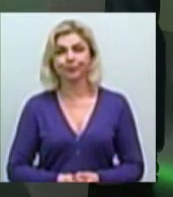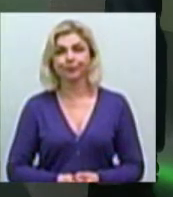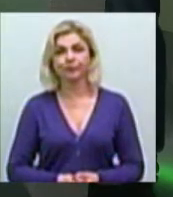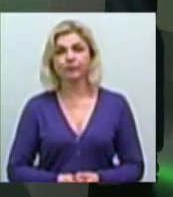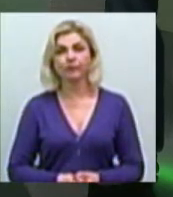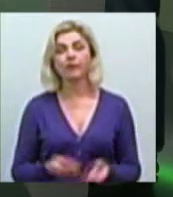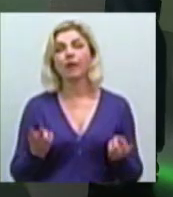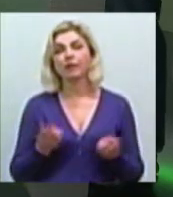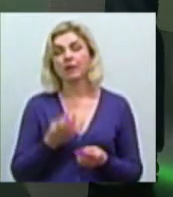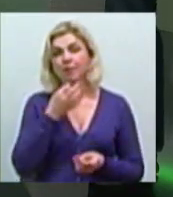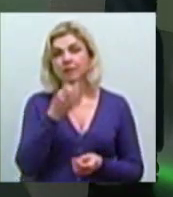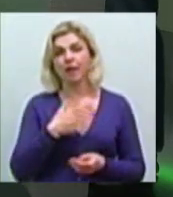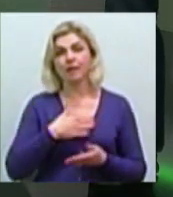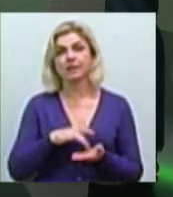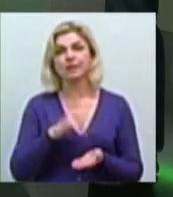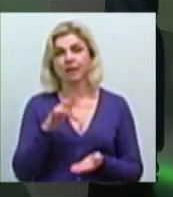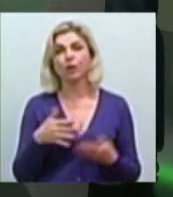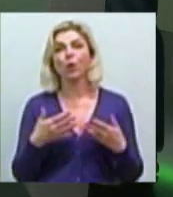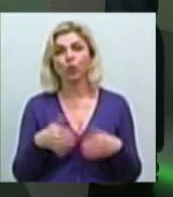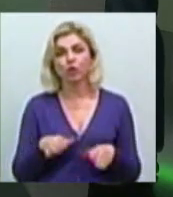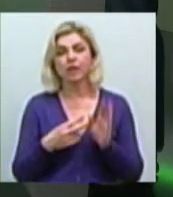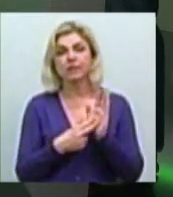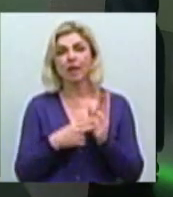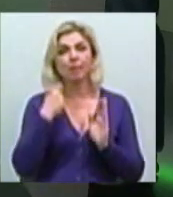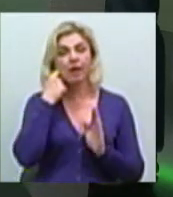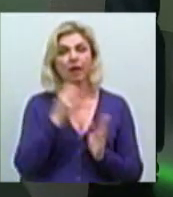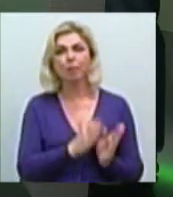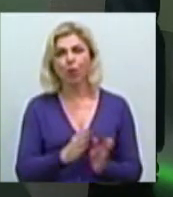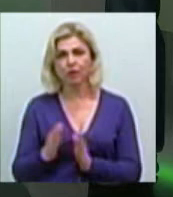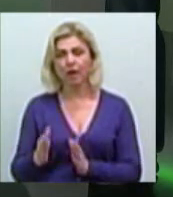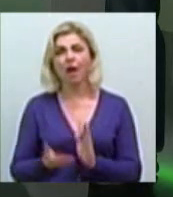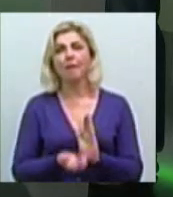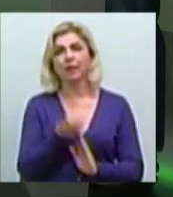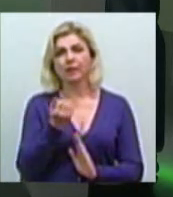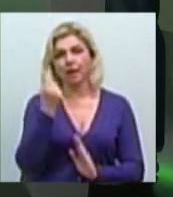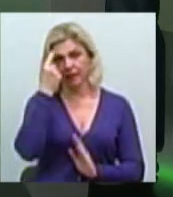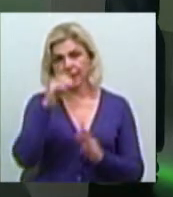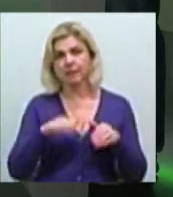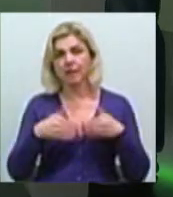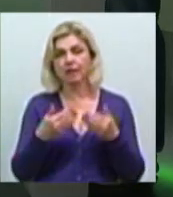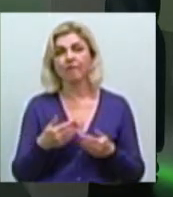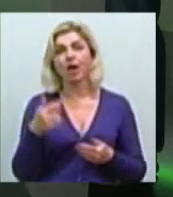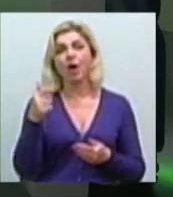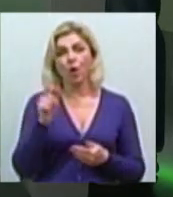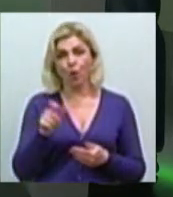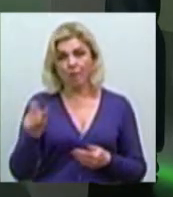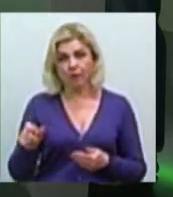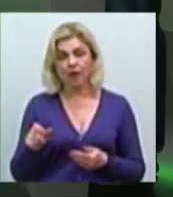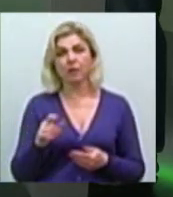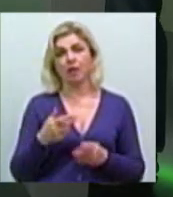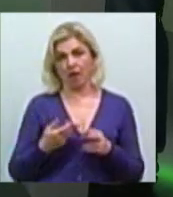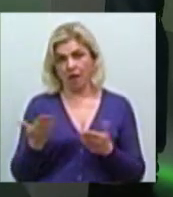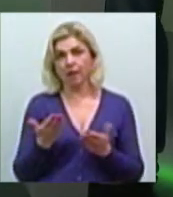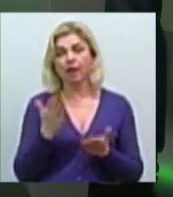Треба сказати, що наш центр вже 7-й рік поспіль підтримує ініціативи громадян, які є корисними і які